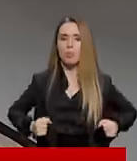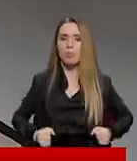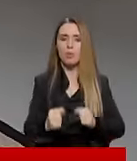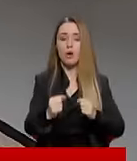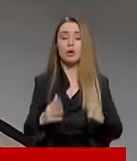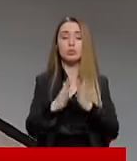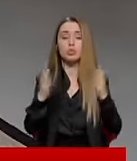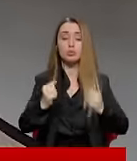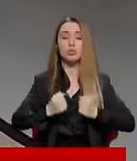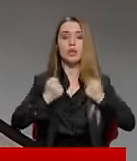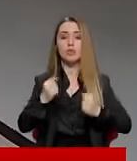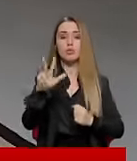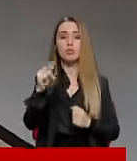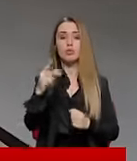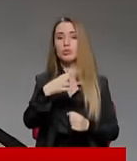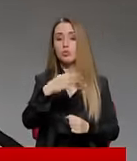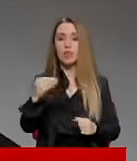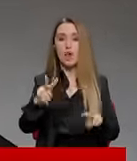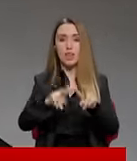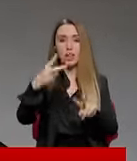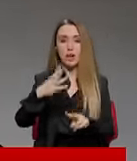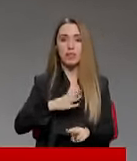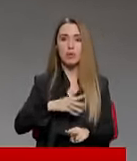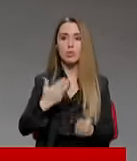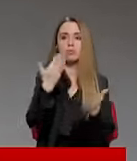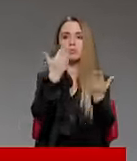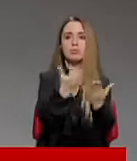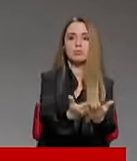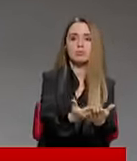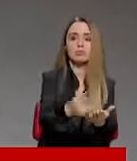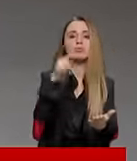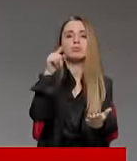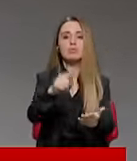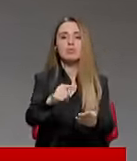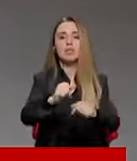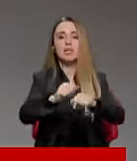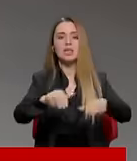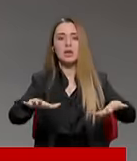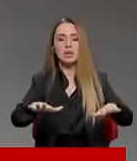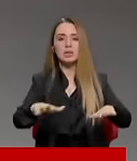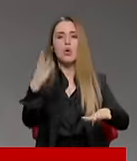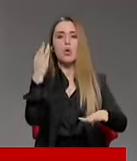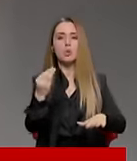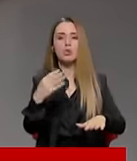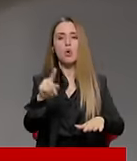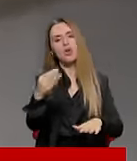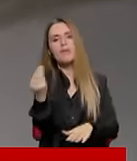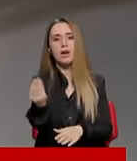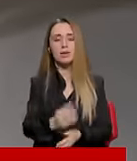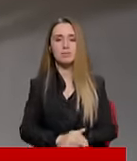bunların en büyüğü de 3,5 milyon metrekarelik bakup Ben bunu size vereyim olur yayınını çıkarsa bunu kendiniz